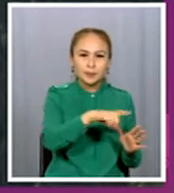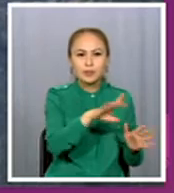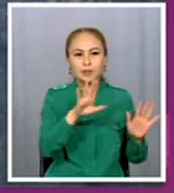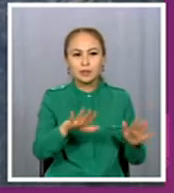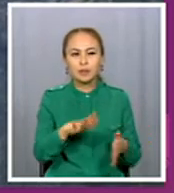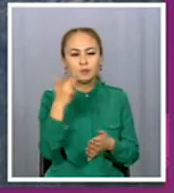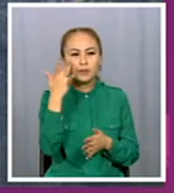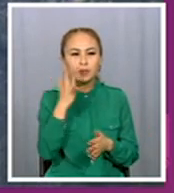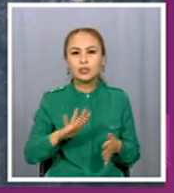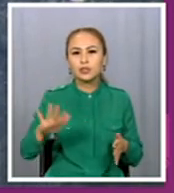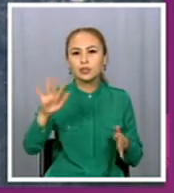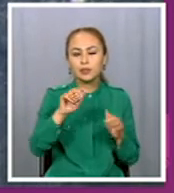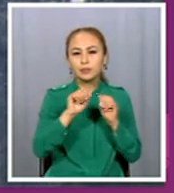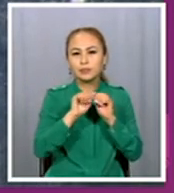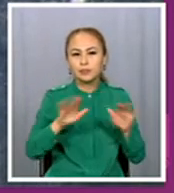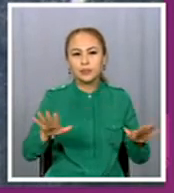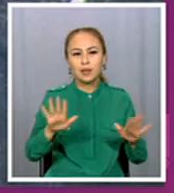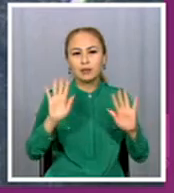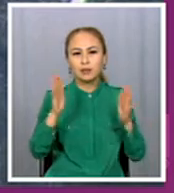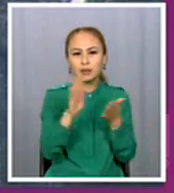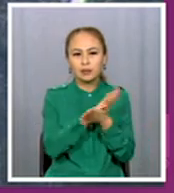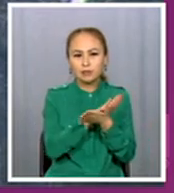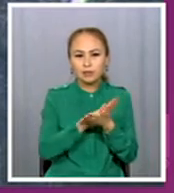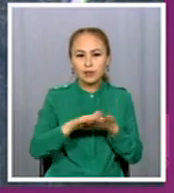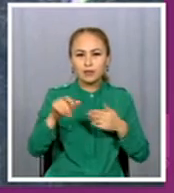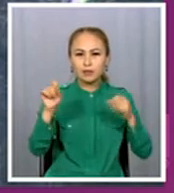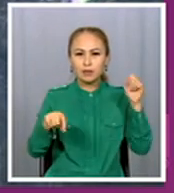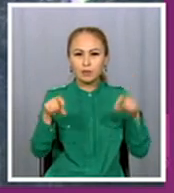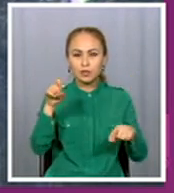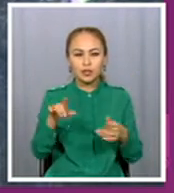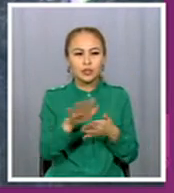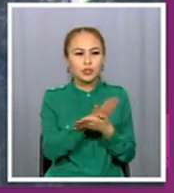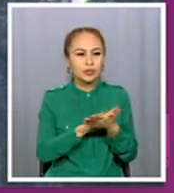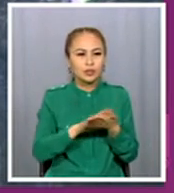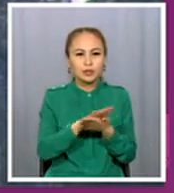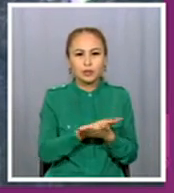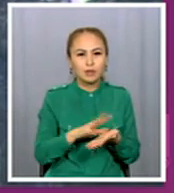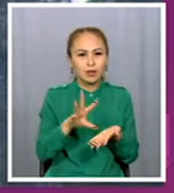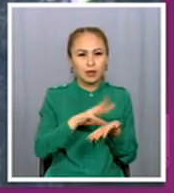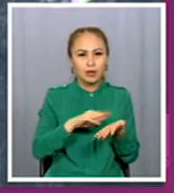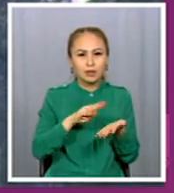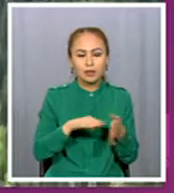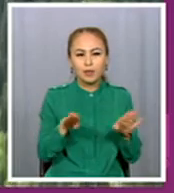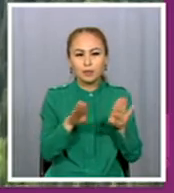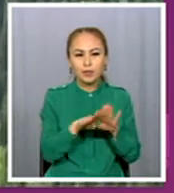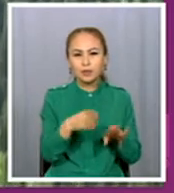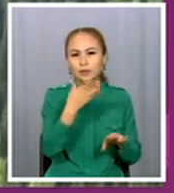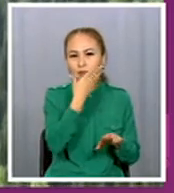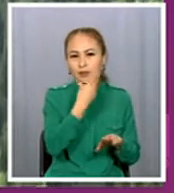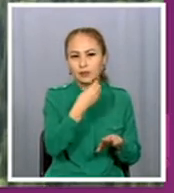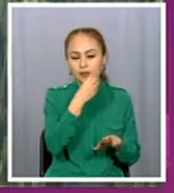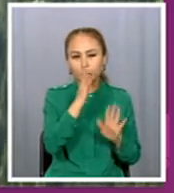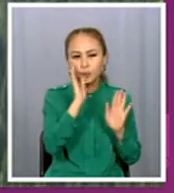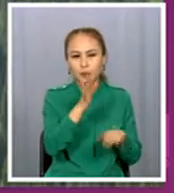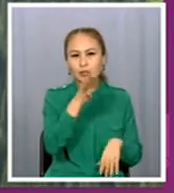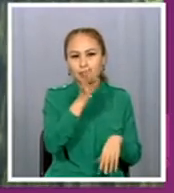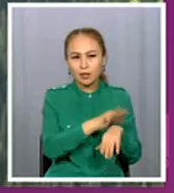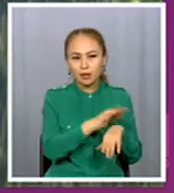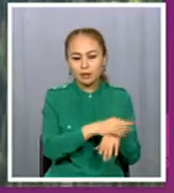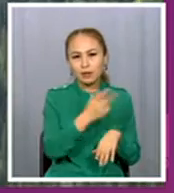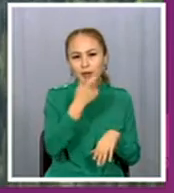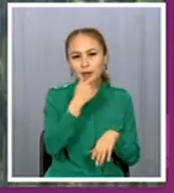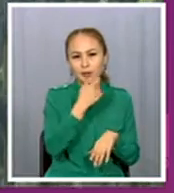жан жаққа шашыраған кристалдай таза тамшыларының еш жерде қайталанбас сұлулығына көз тоймайды. Сағаттап қарай бергін